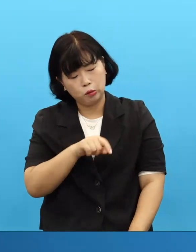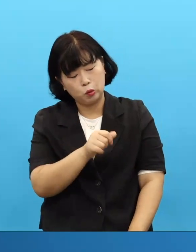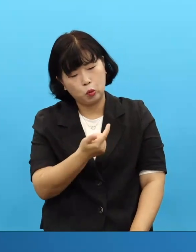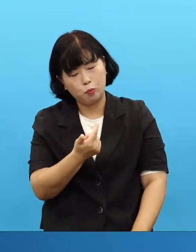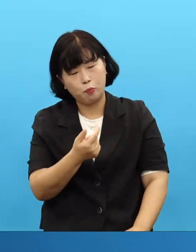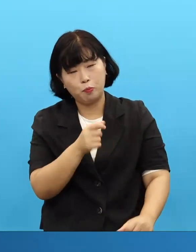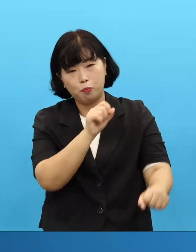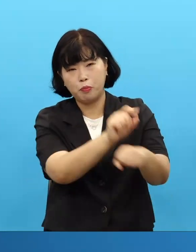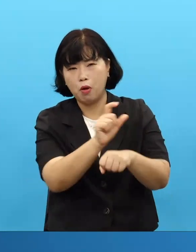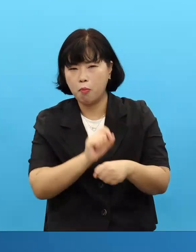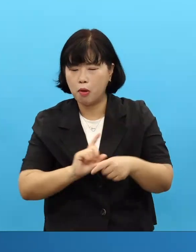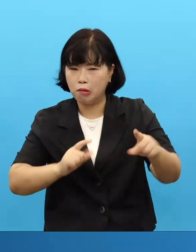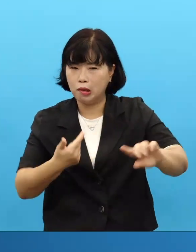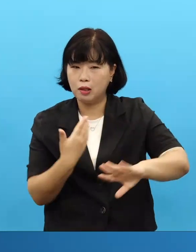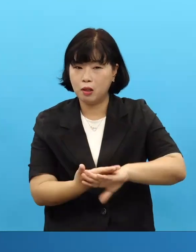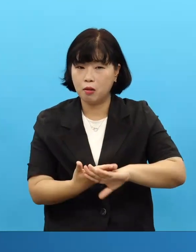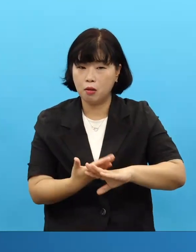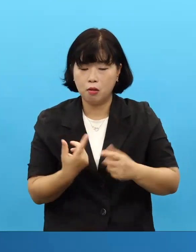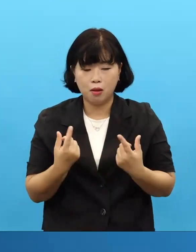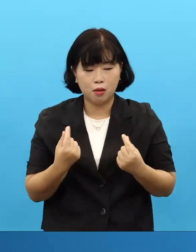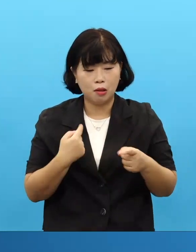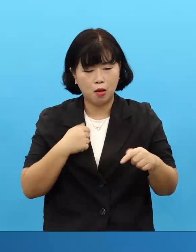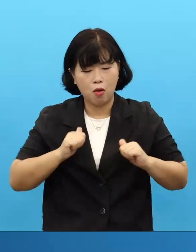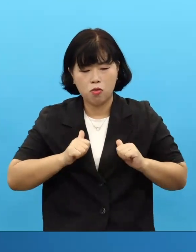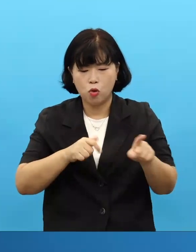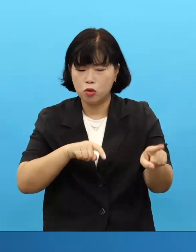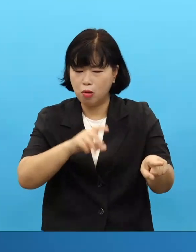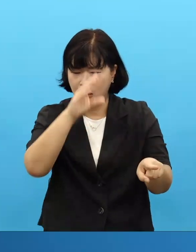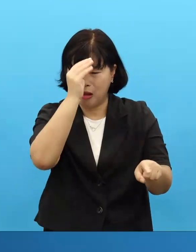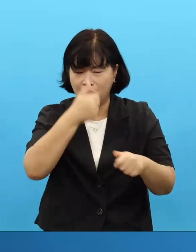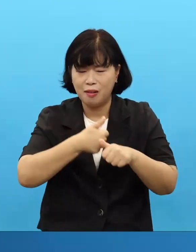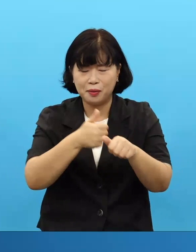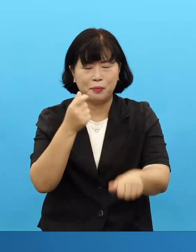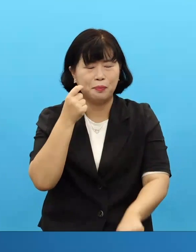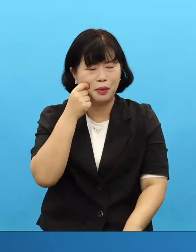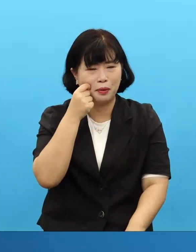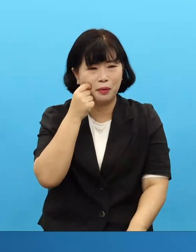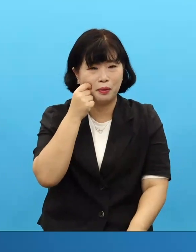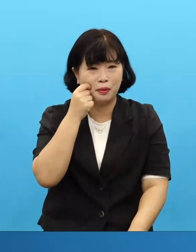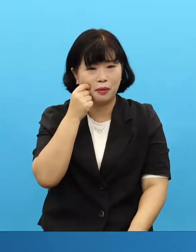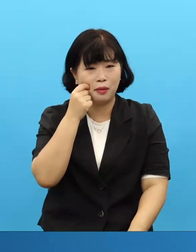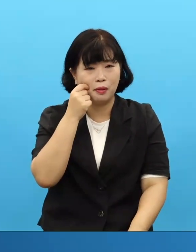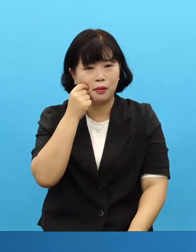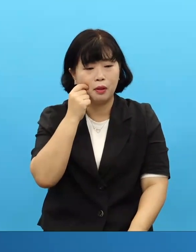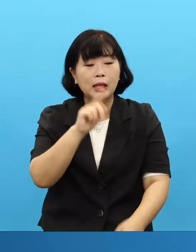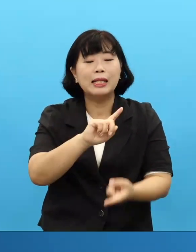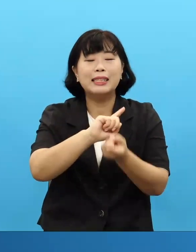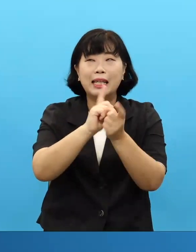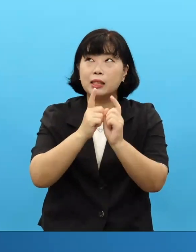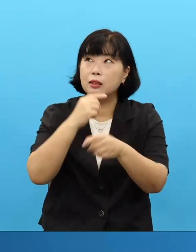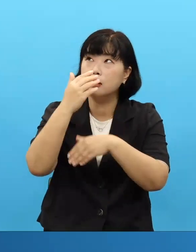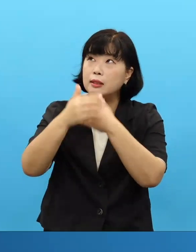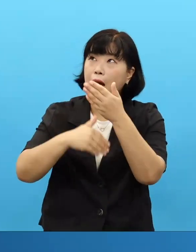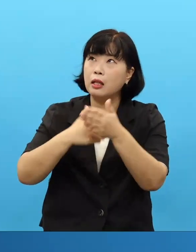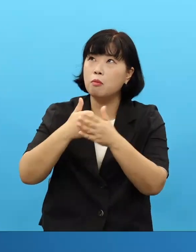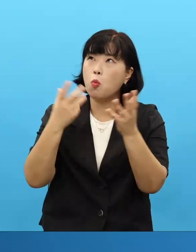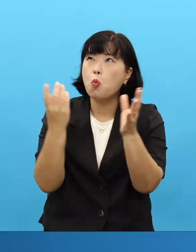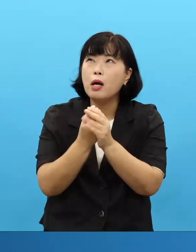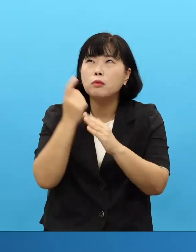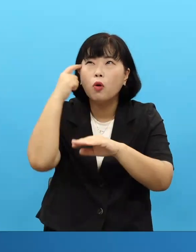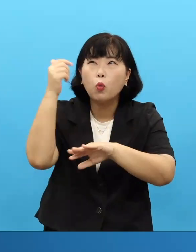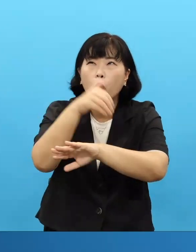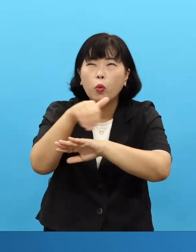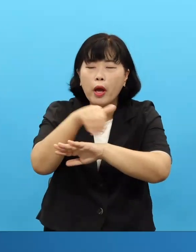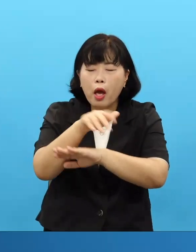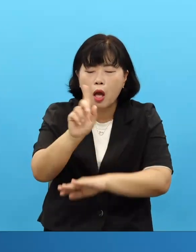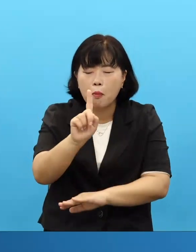I, perhaps because of just my personality, it's not easy for me to do that. 예, 하나님의 절대 계획 찾기 전에는 안 나갑니다. I never go out unless